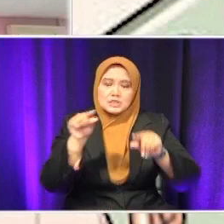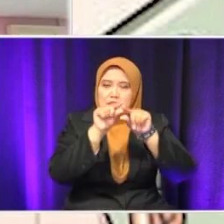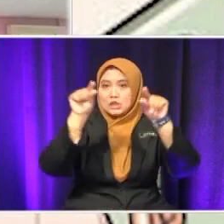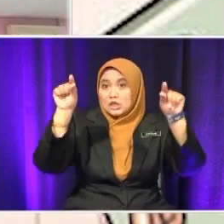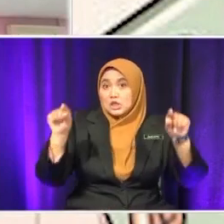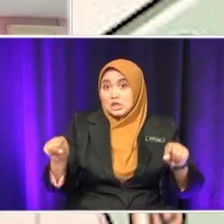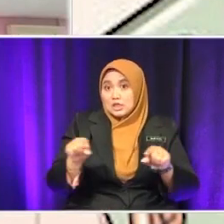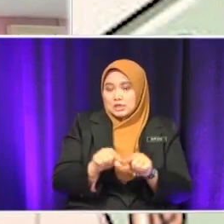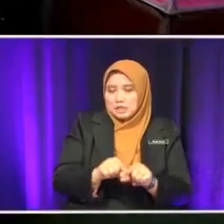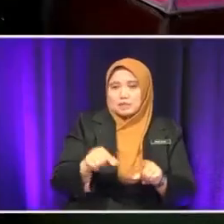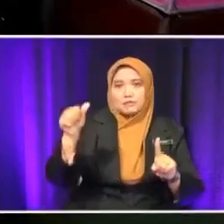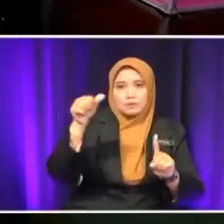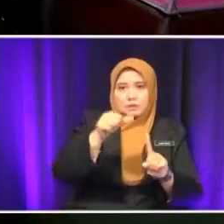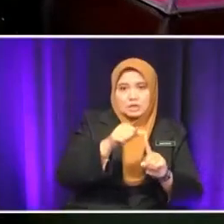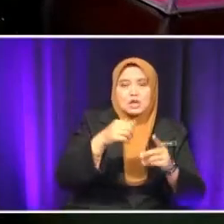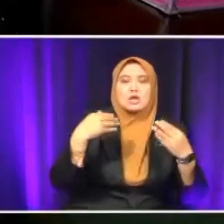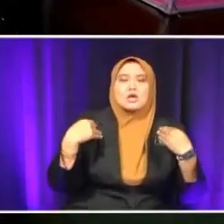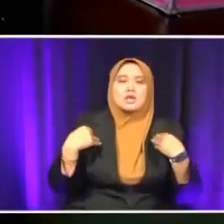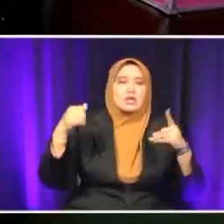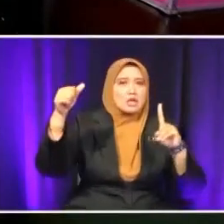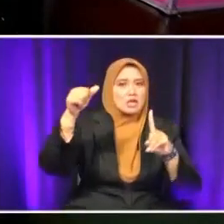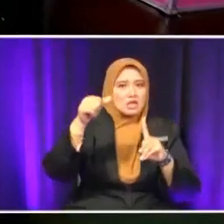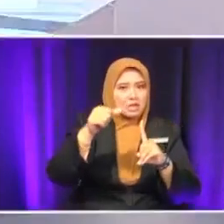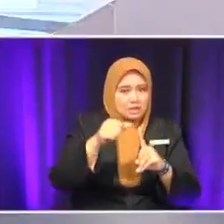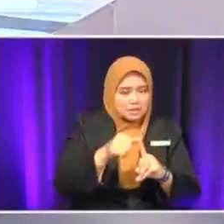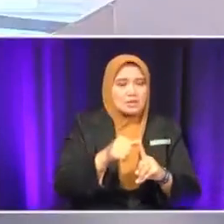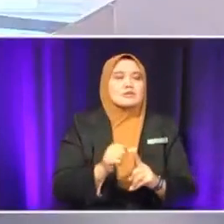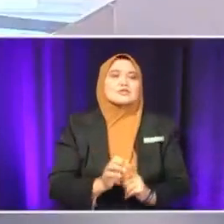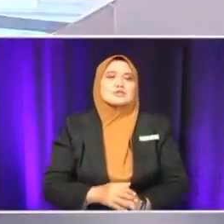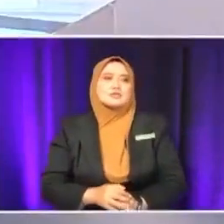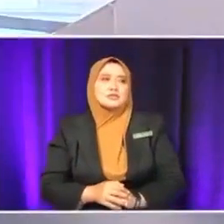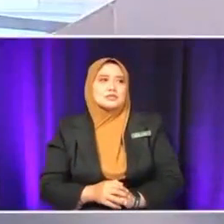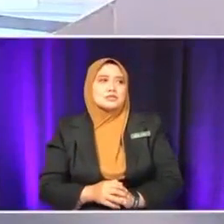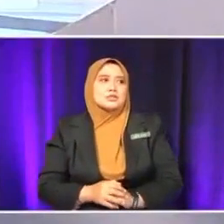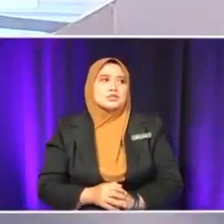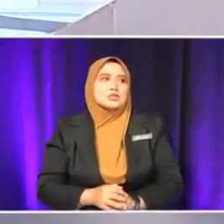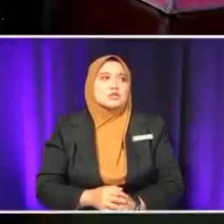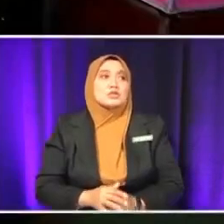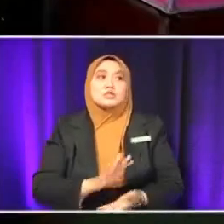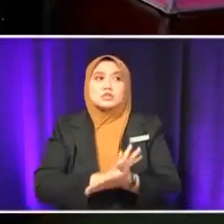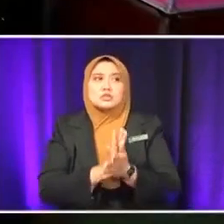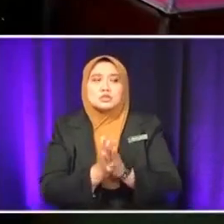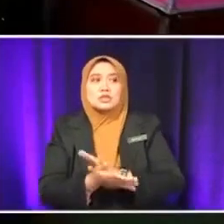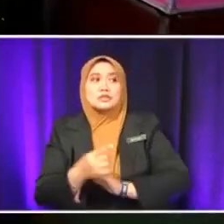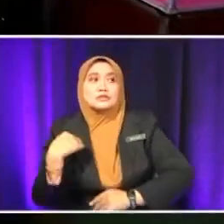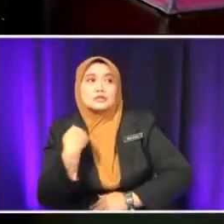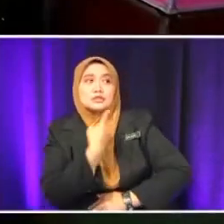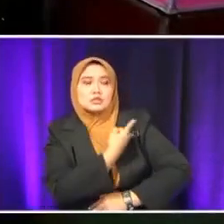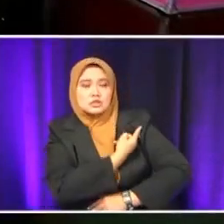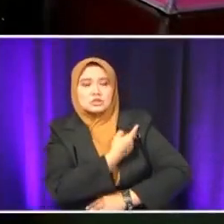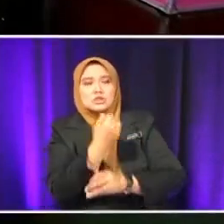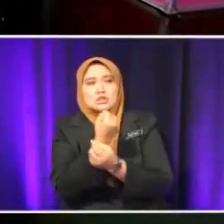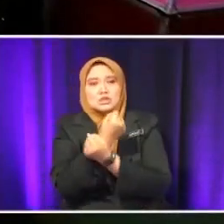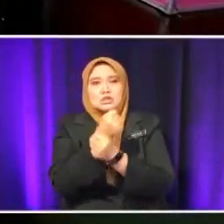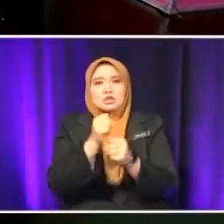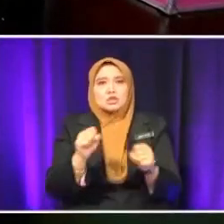tertentu. Okey, tambah satu lagi untuk Ayu. Terima kasih Chris. Okey, boleh cikgu. Okey. Jadi kita sediakan bucu-bucu.